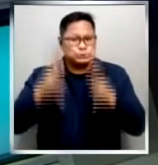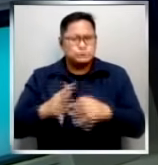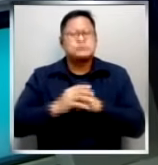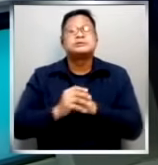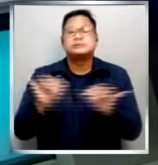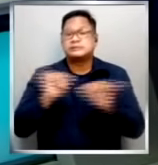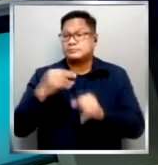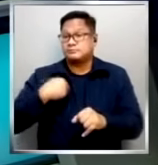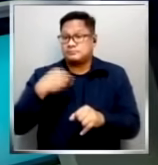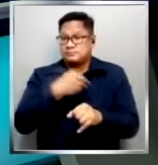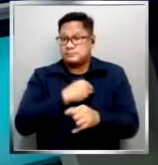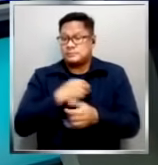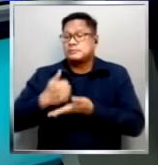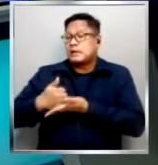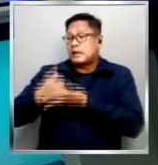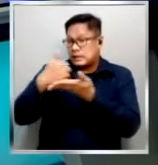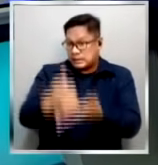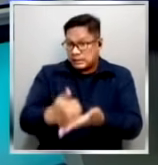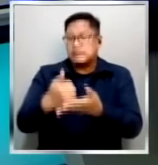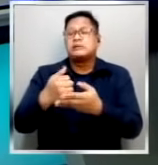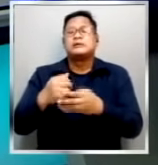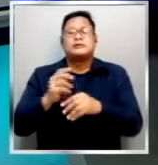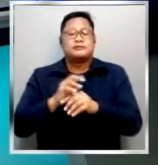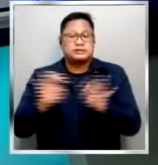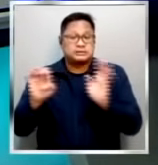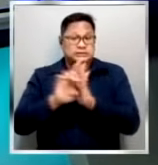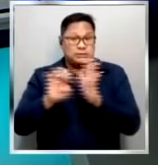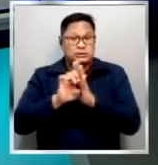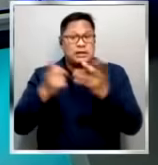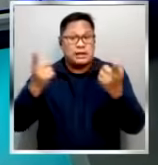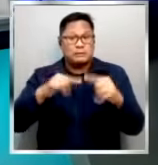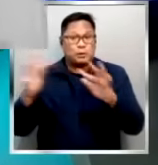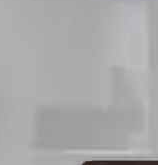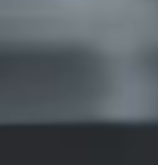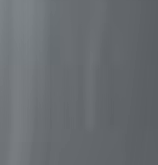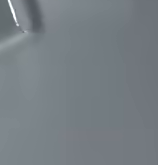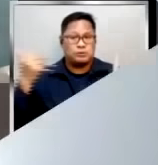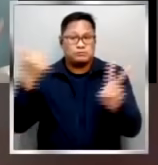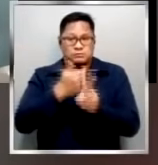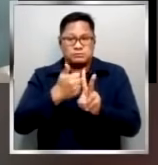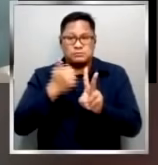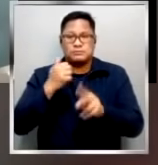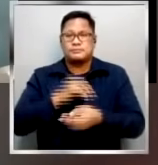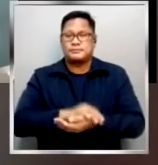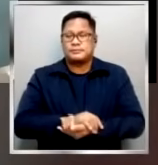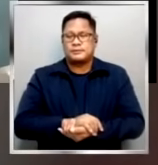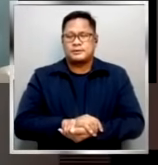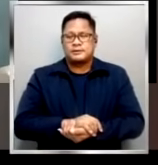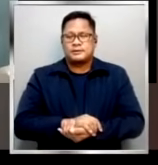ating mga kababayan tulad ng manalasa ang bagyo. Narito ang aking chika.